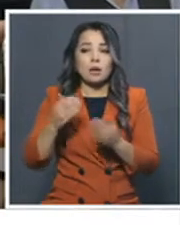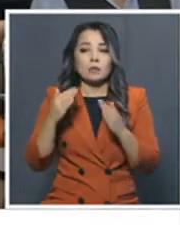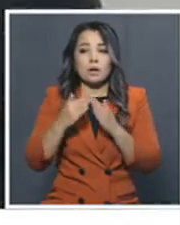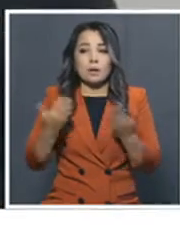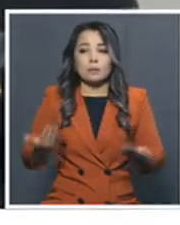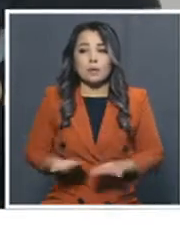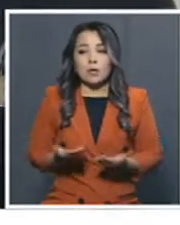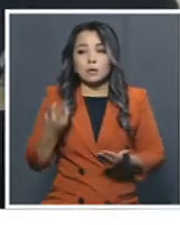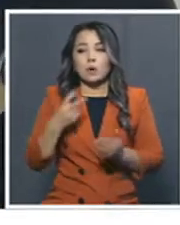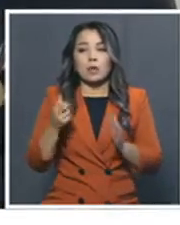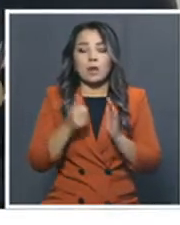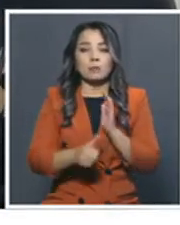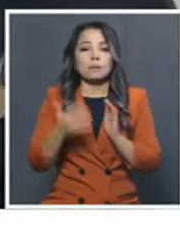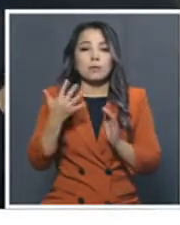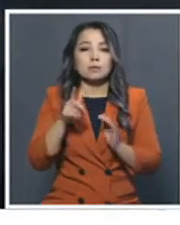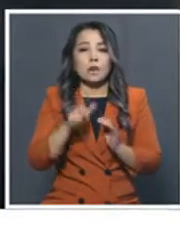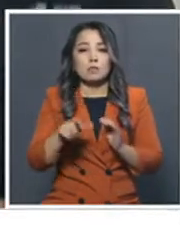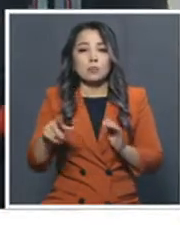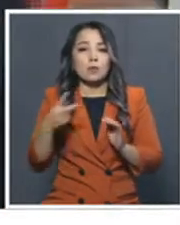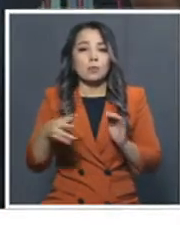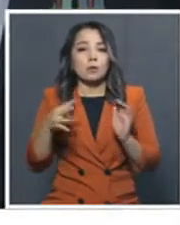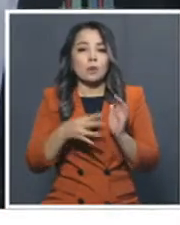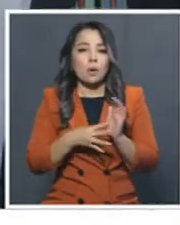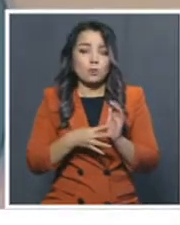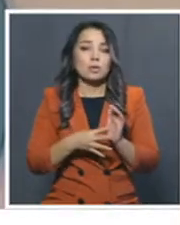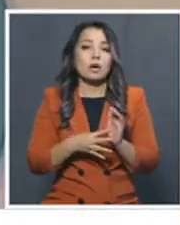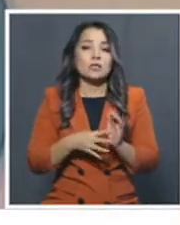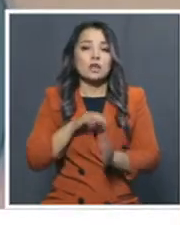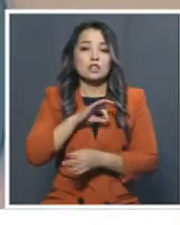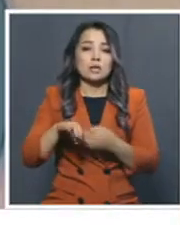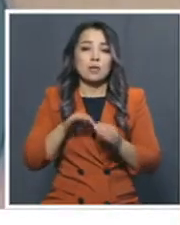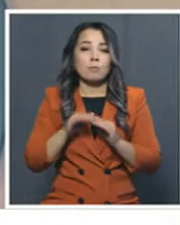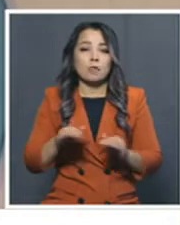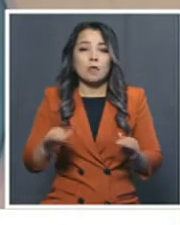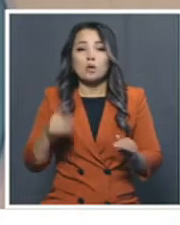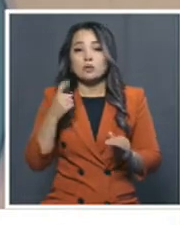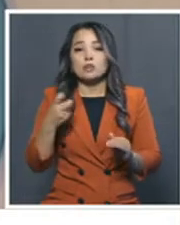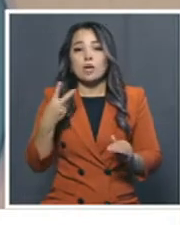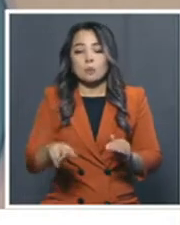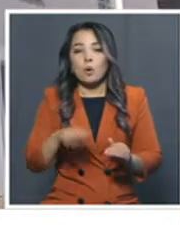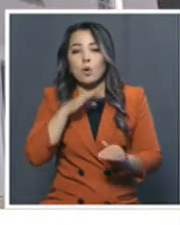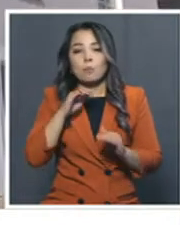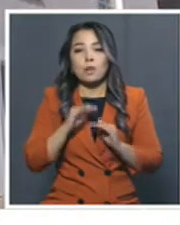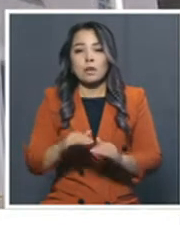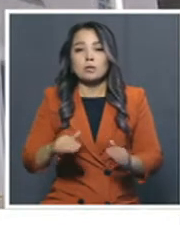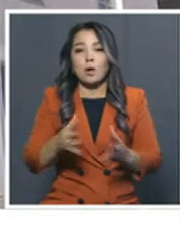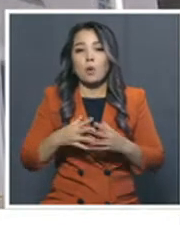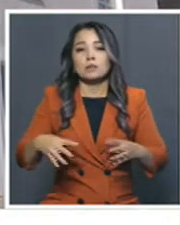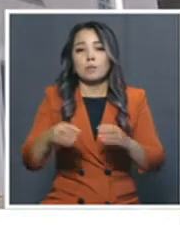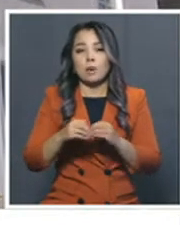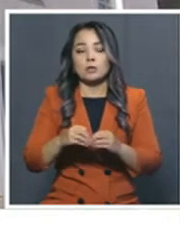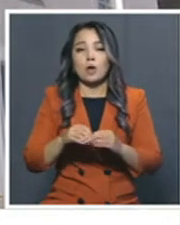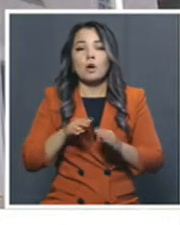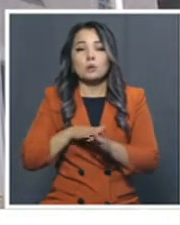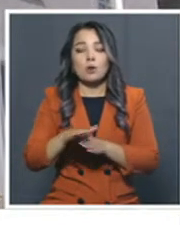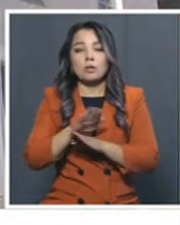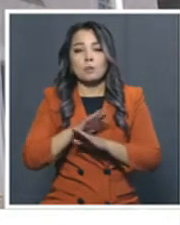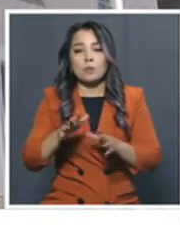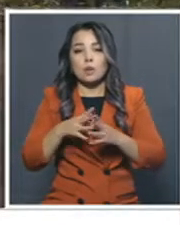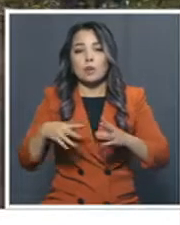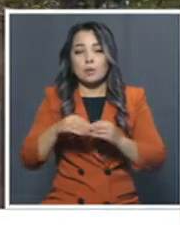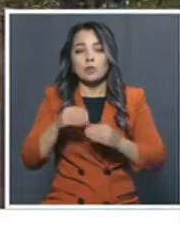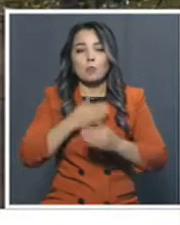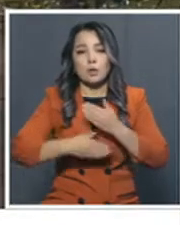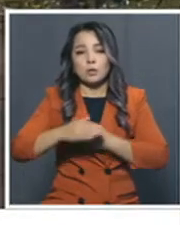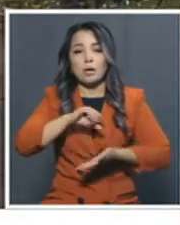алған 265 адамның ішінде 29 жетім бала, 120 көп балалы отбасы мен мүгедектер толық емес отбасы мүшелері бар.